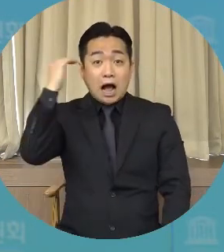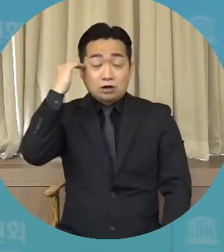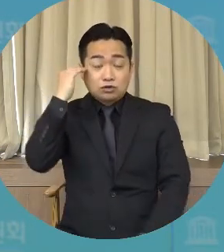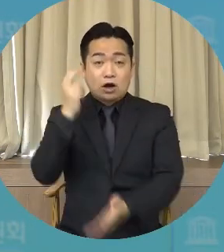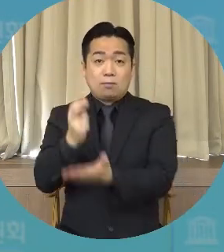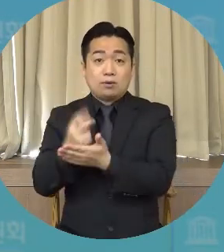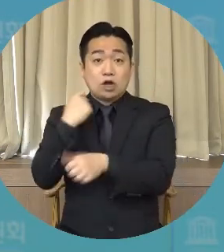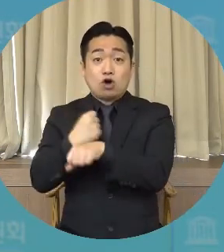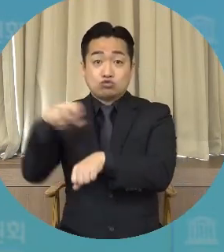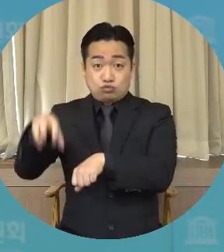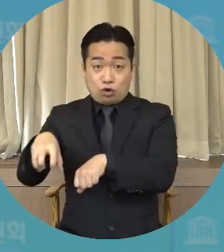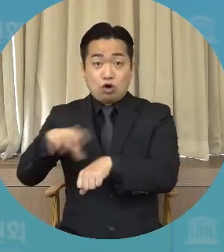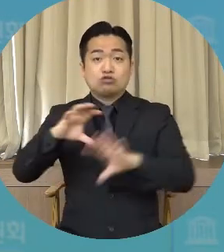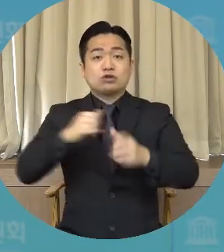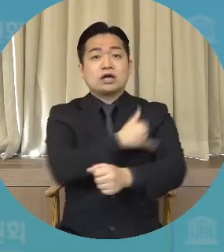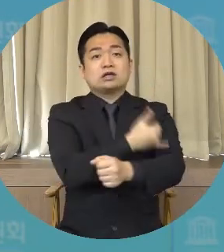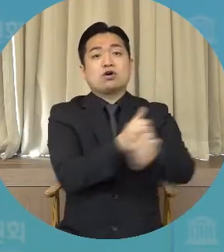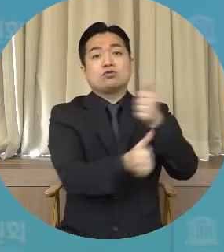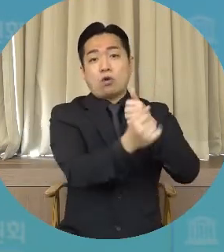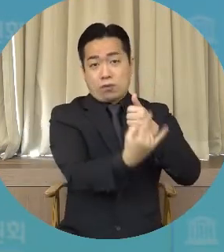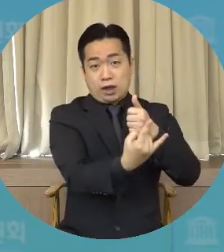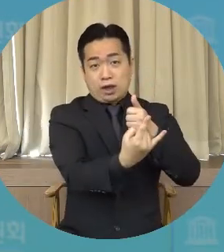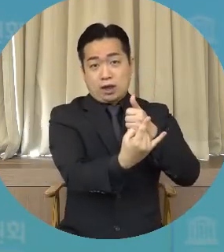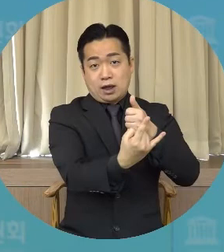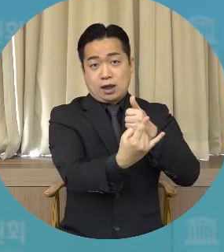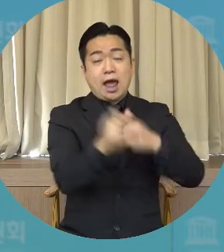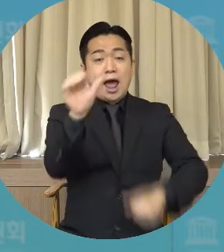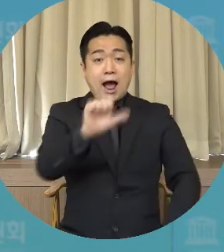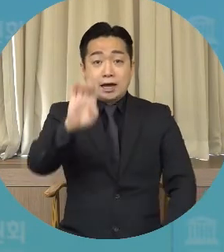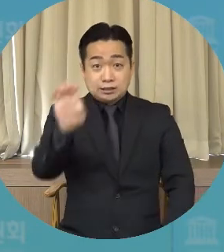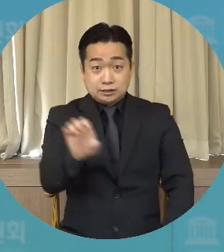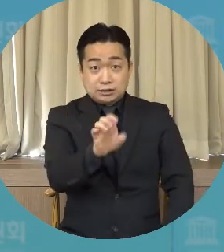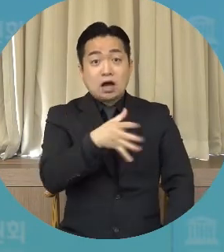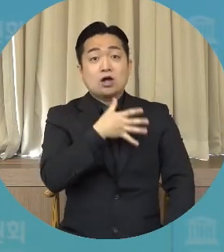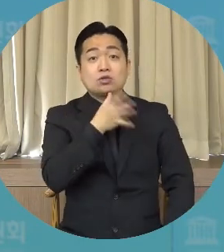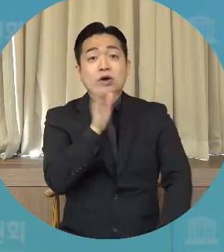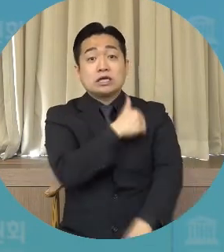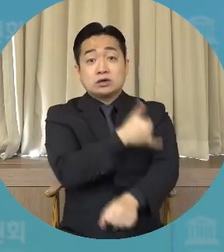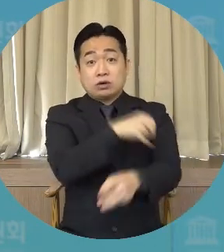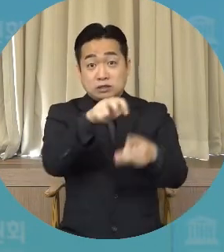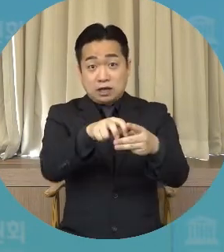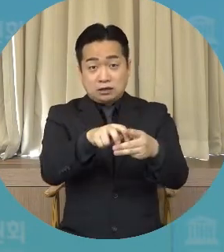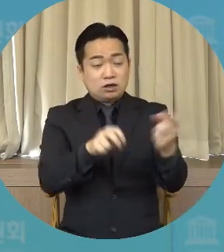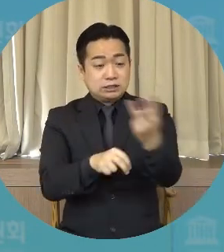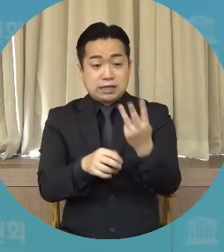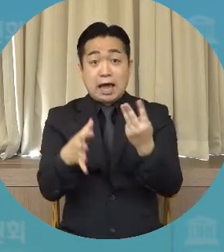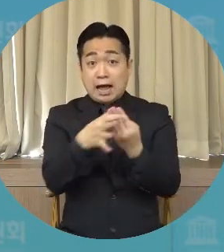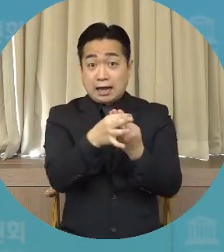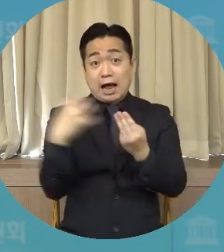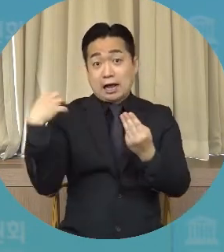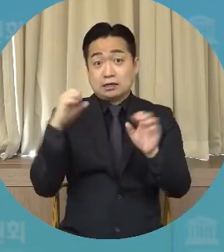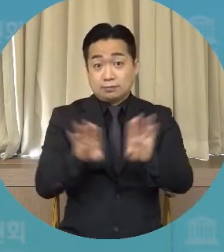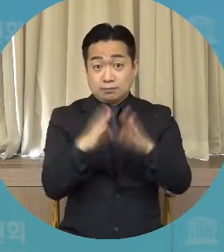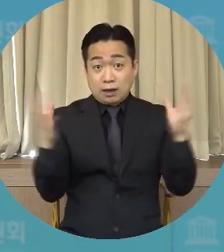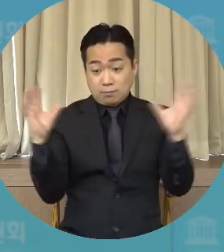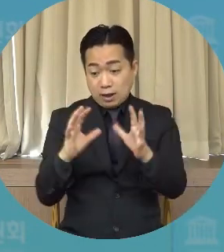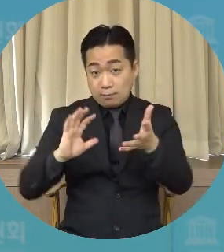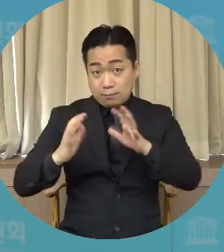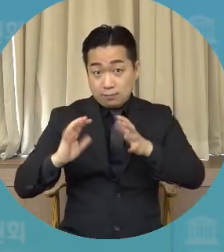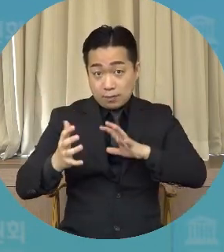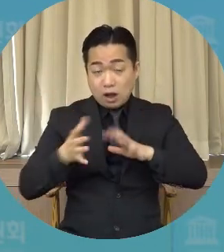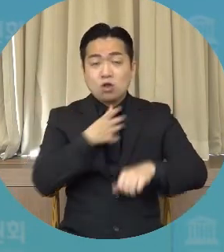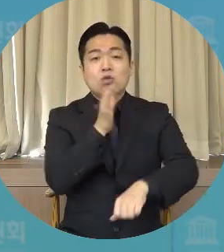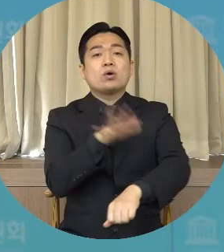한국법제연구원, 국가인권위원회, 아셈 노인인권정책센터 간 공동 포럼은 무엇보다도 노인인권